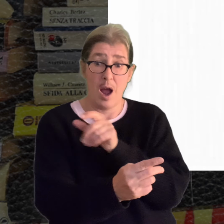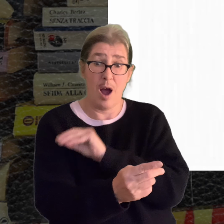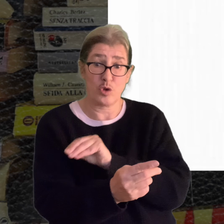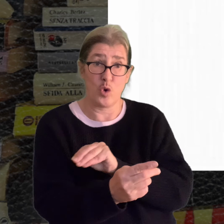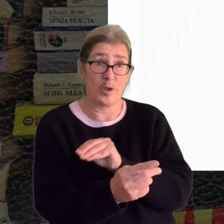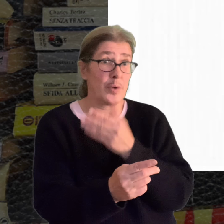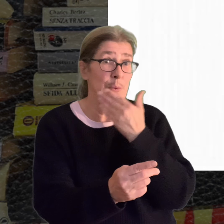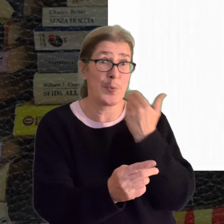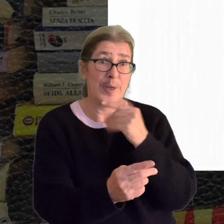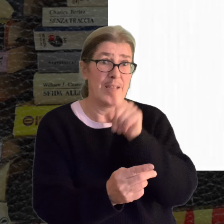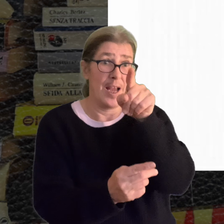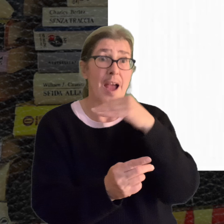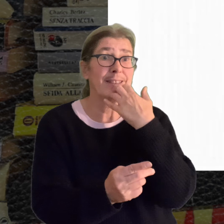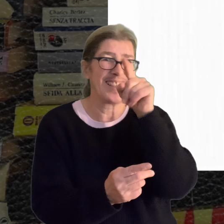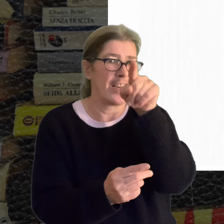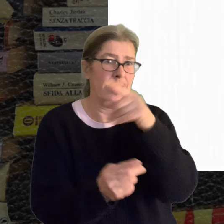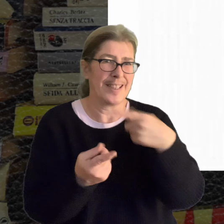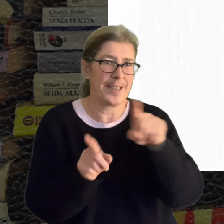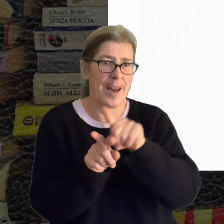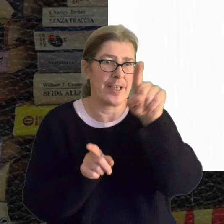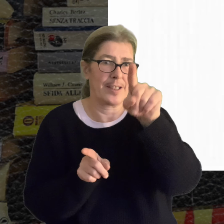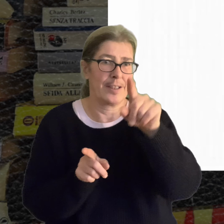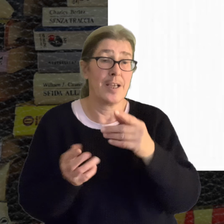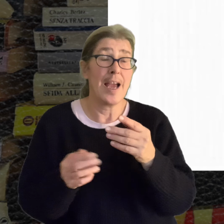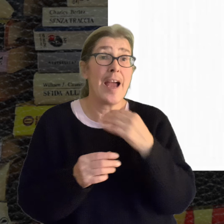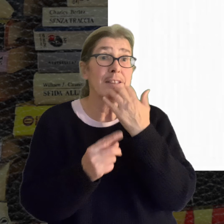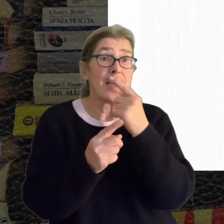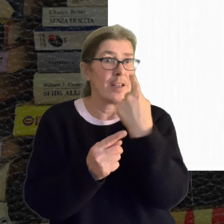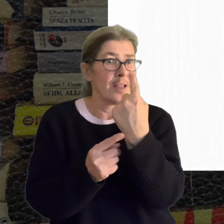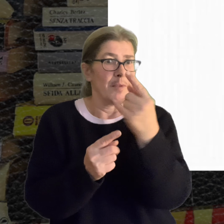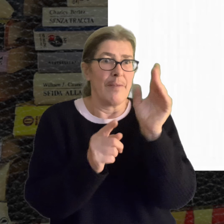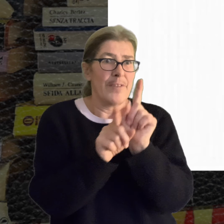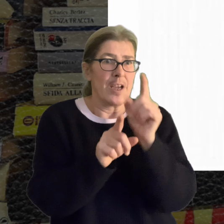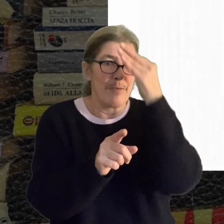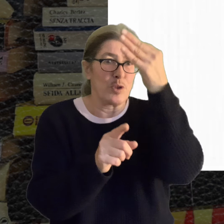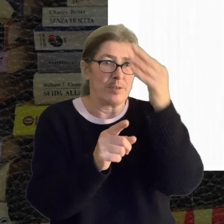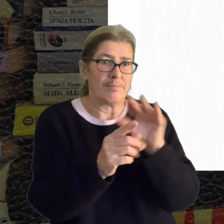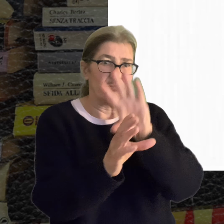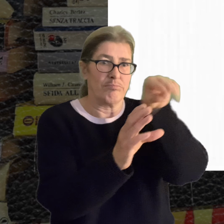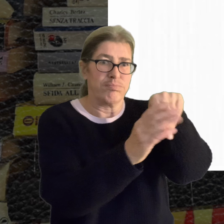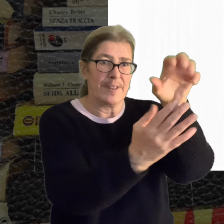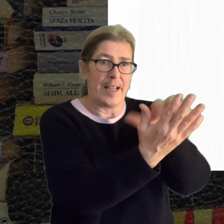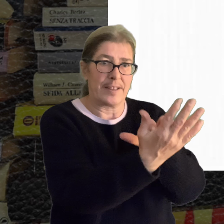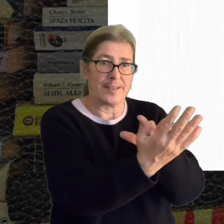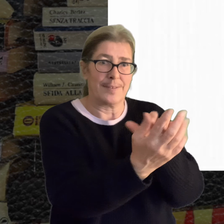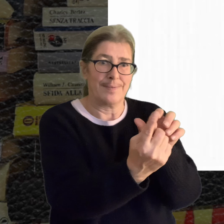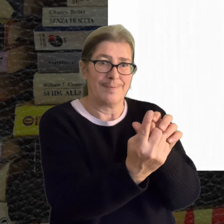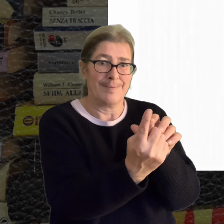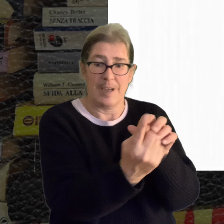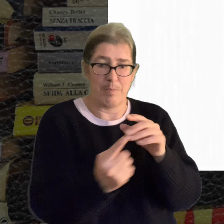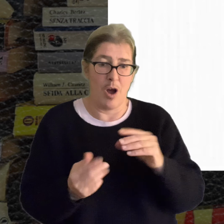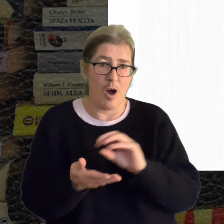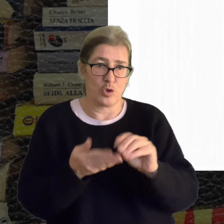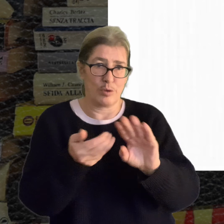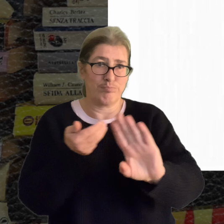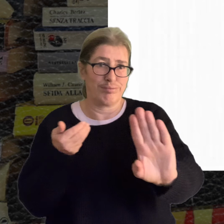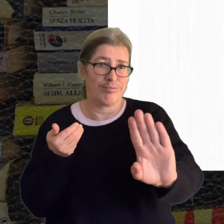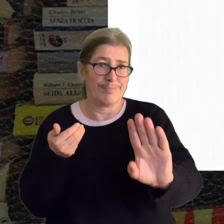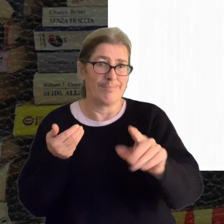Erzähler ist der Erzähler ist etwas erfundenes was in diesem Text vorkommt ist aber nicht die Autorin das müsst ihr trennen also